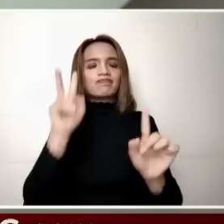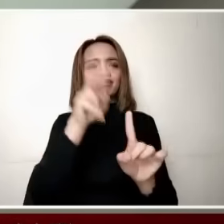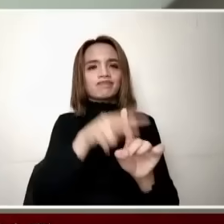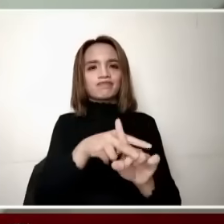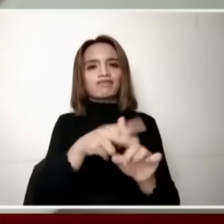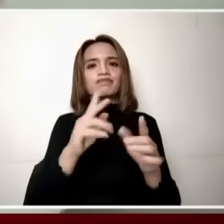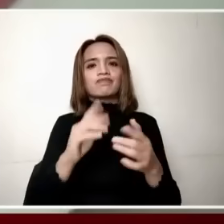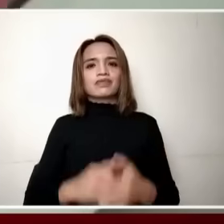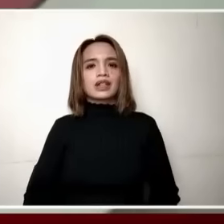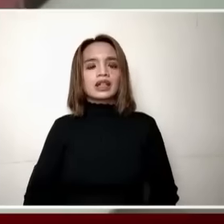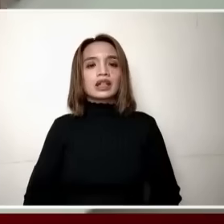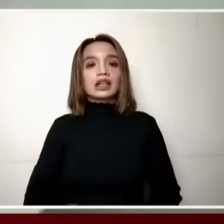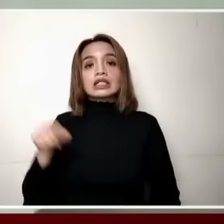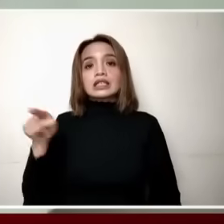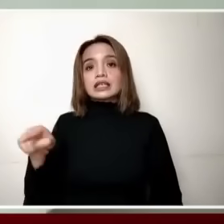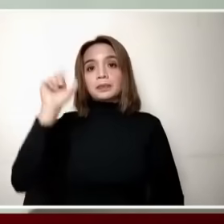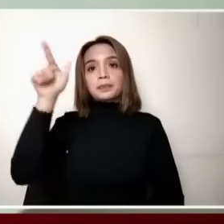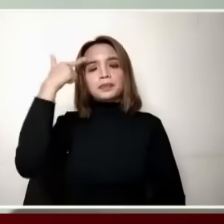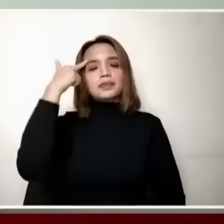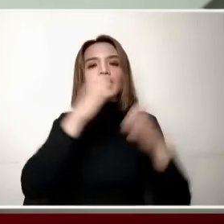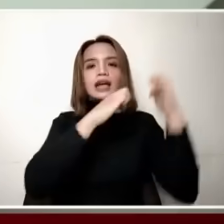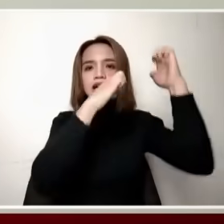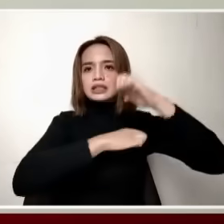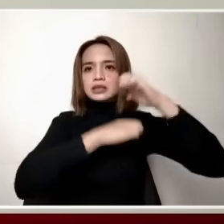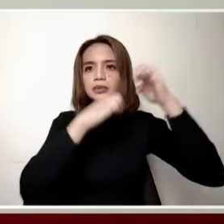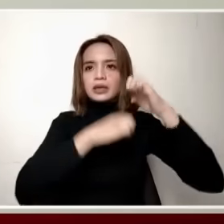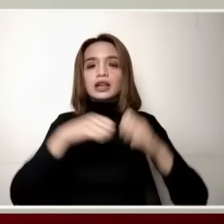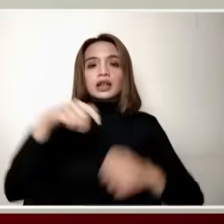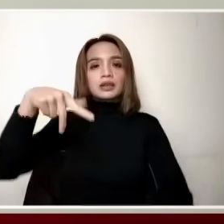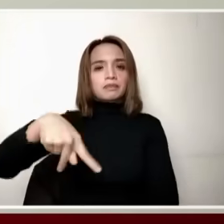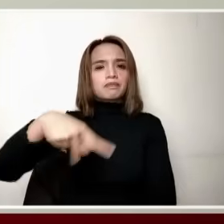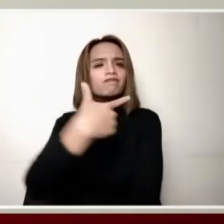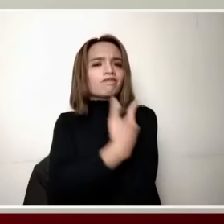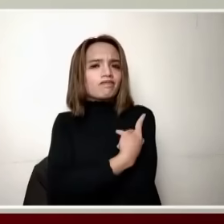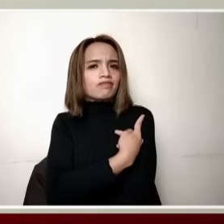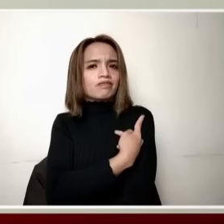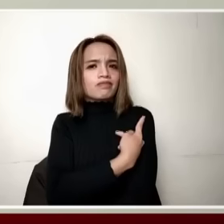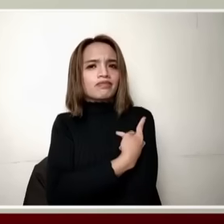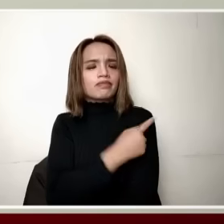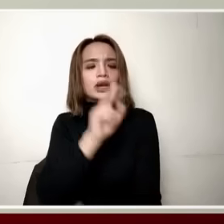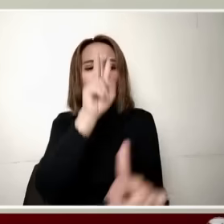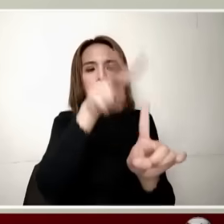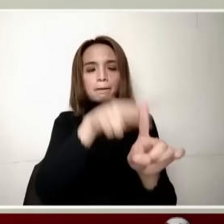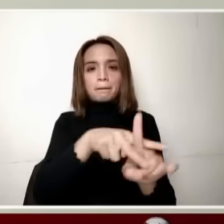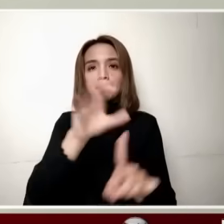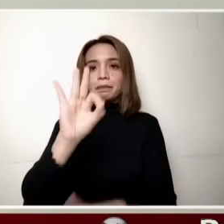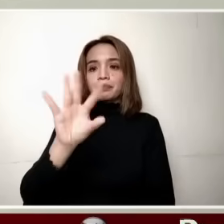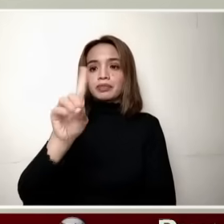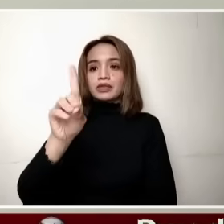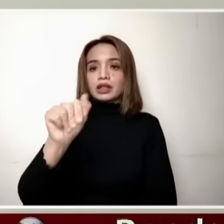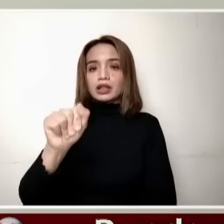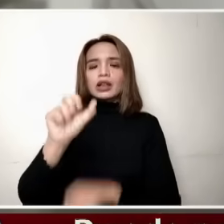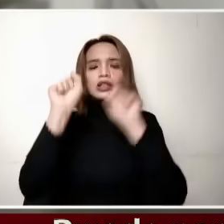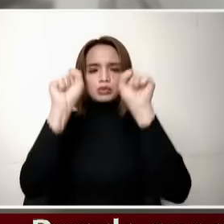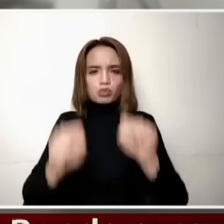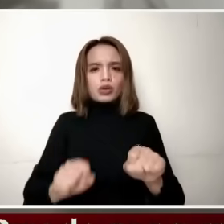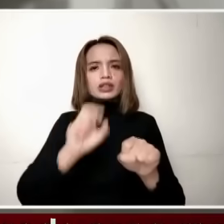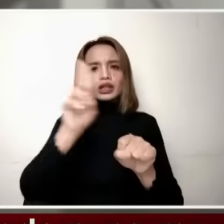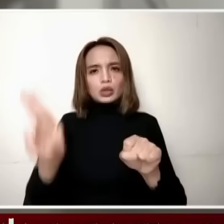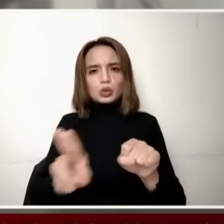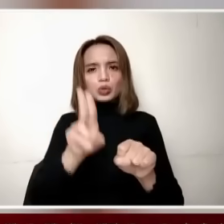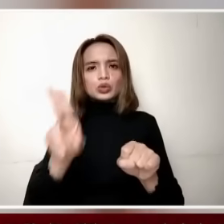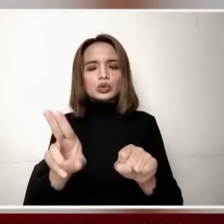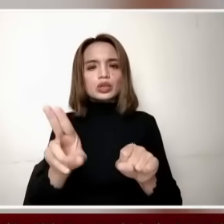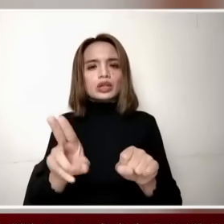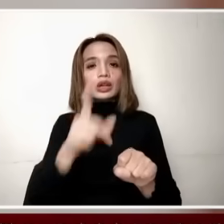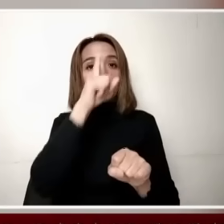ng gobyerno na magsusumite rin ang Pfizer ng application sa Philippine FDA para magamit ang COVID vaccine ito pati sa mga edad 5